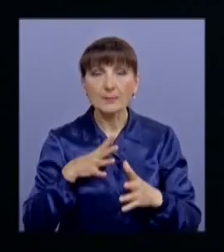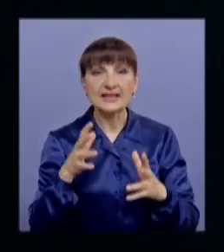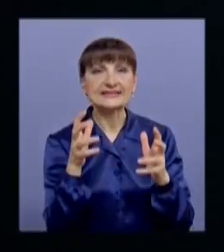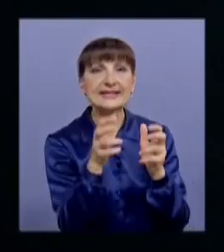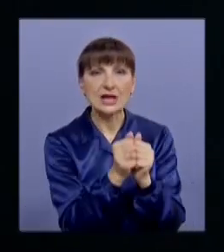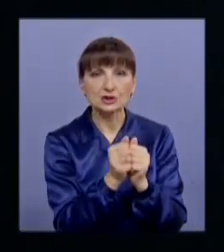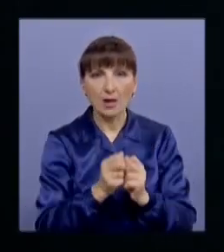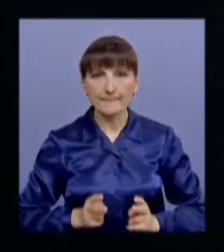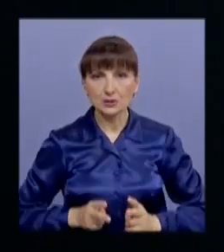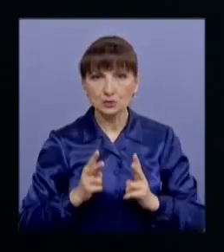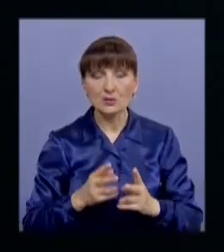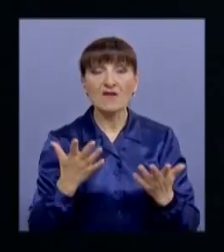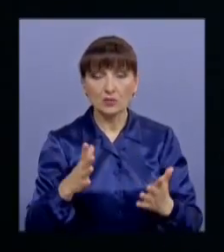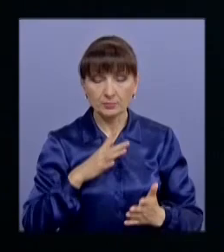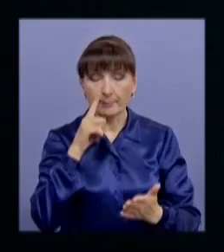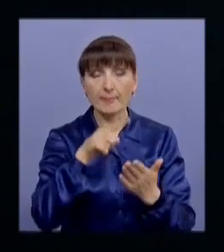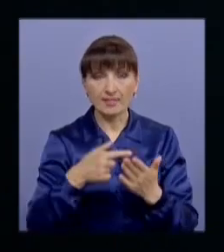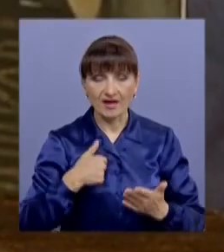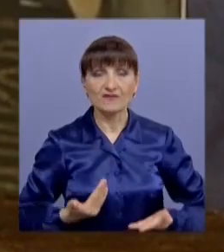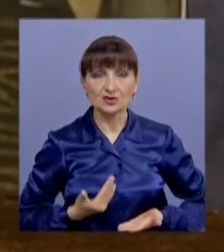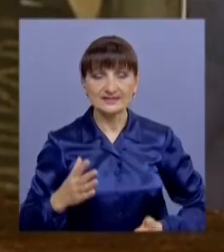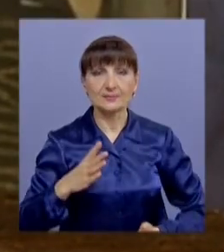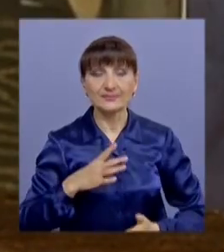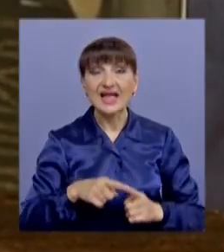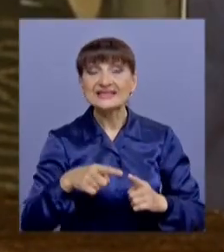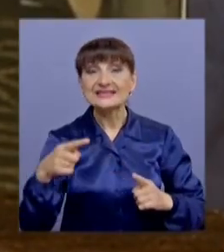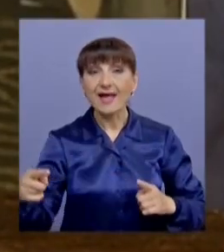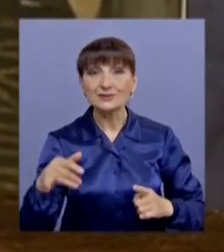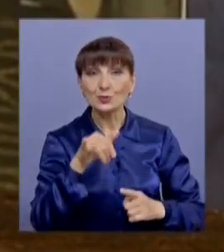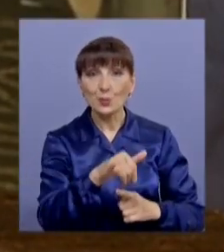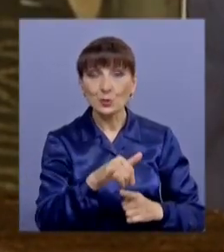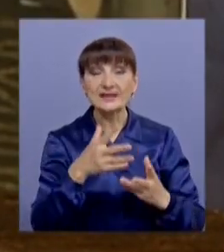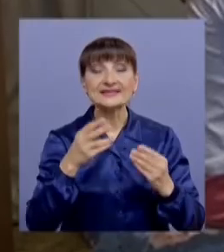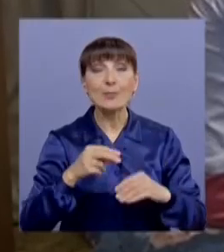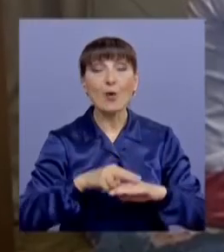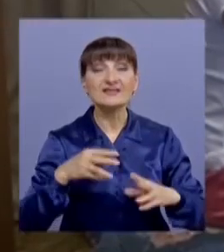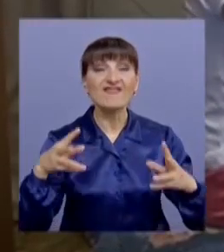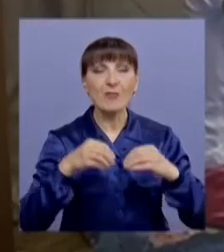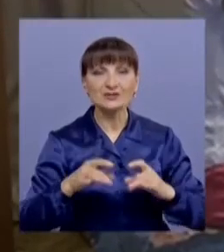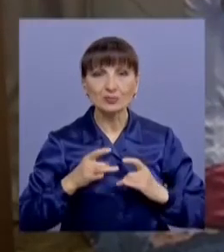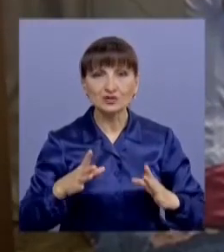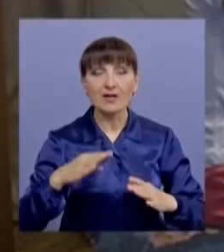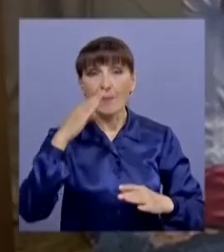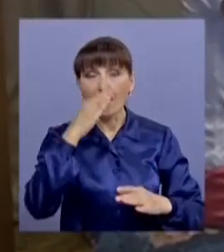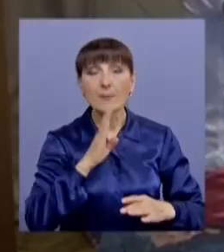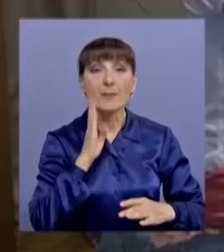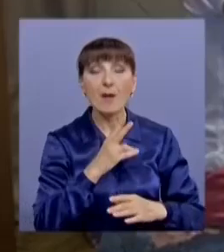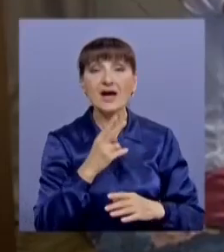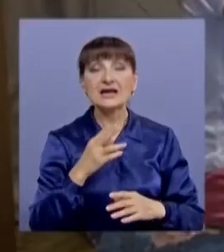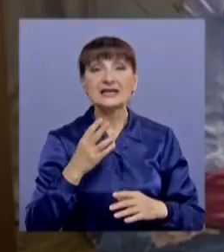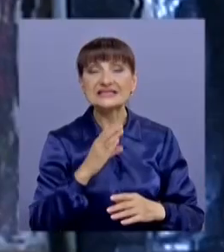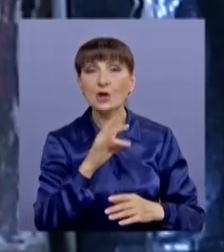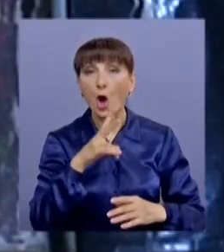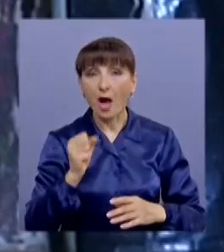задержаны. Вот такой момент там у меня в жизни был. Династия Данник отмечает День полиции вместе. Отец, мать, два сына и сноха – все